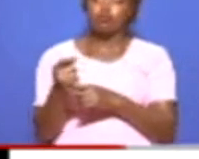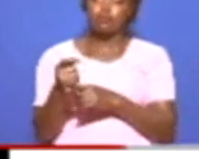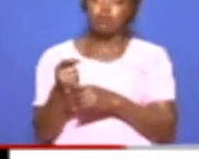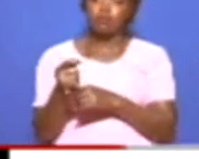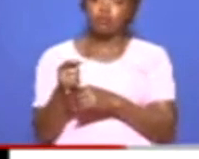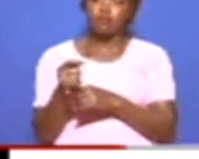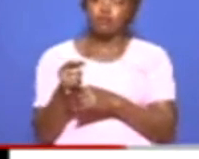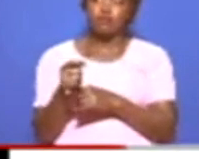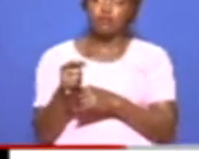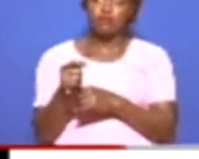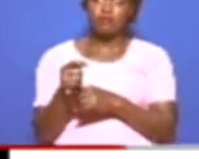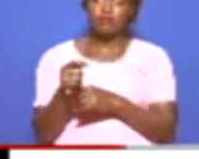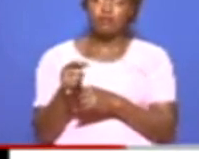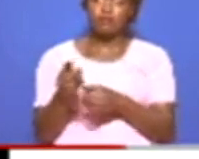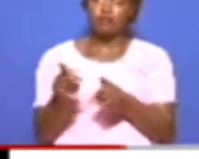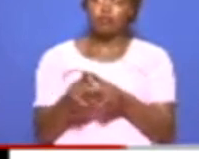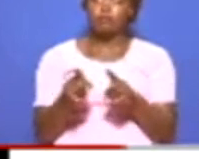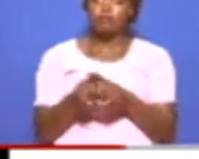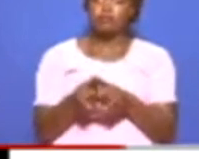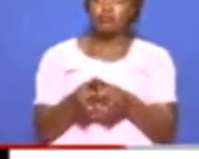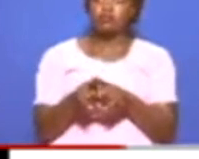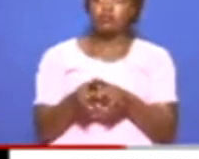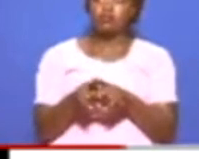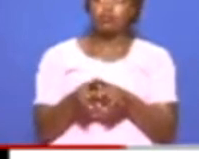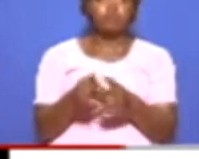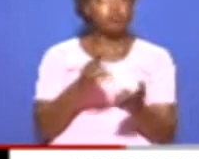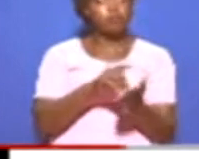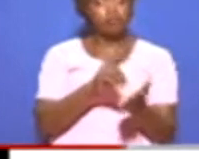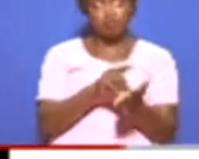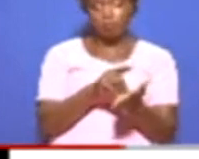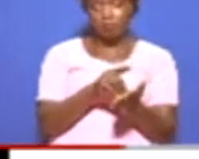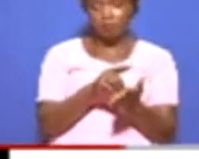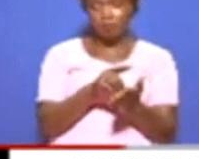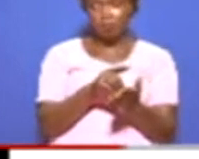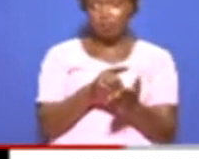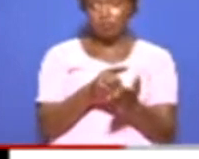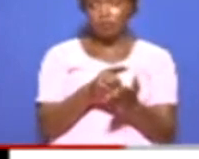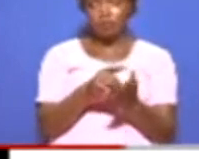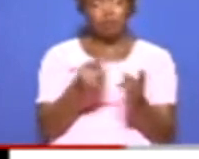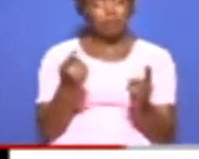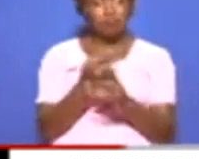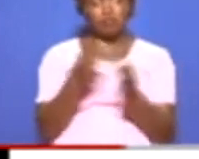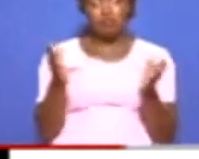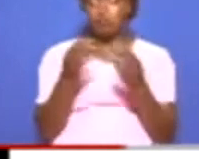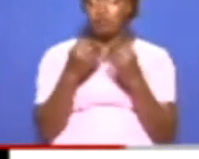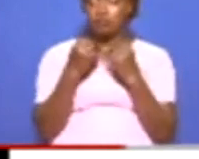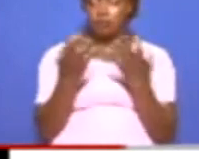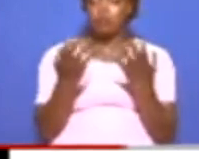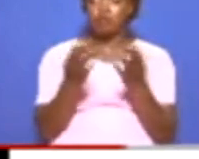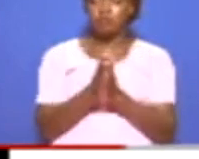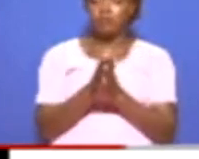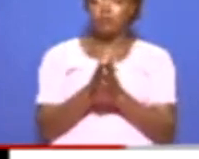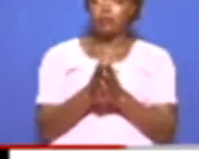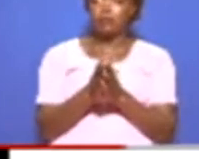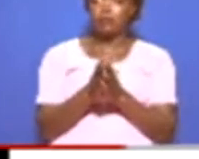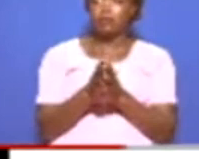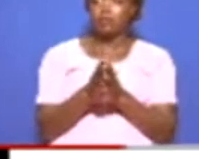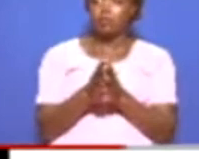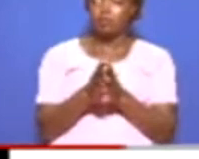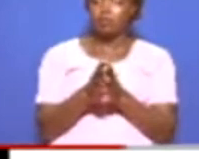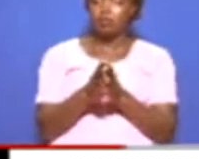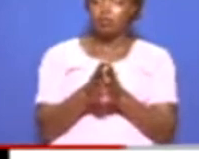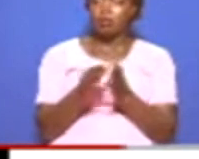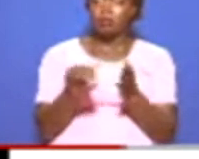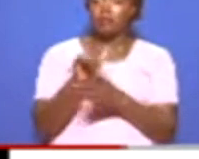I think pia ni sawa na mtu akisomea daktari. Haina tofauti kubwa ama mtu akisomea engineering. Maanake hapa ndege